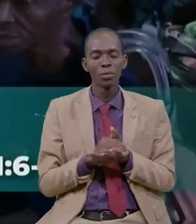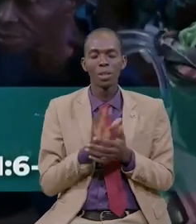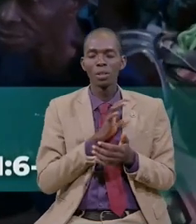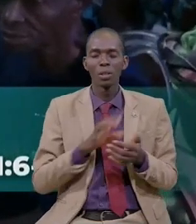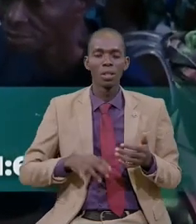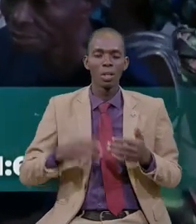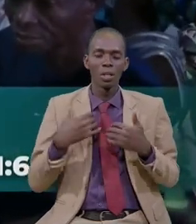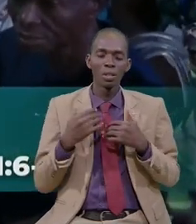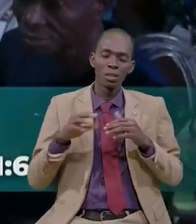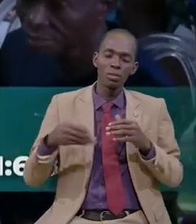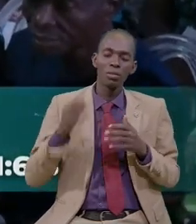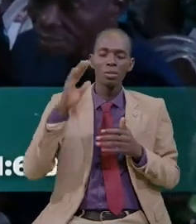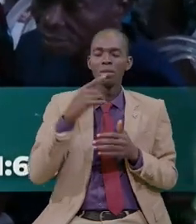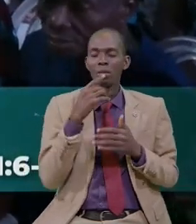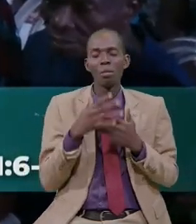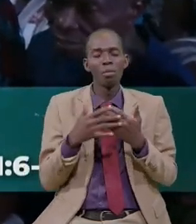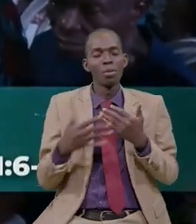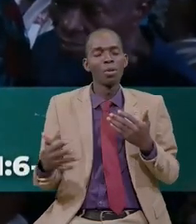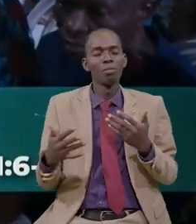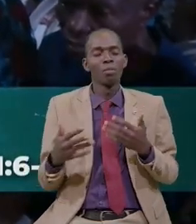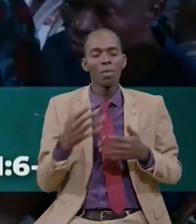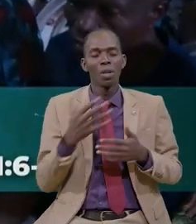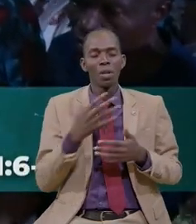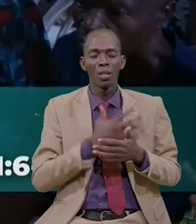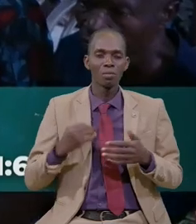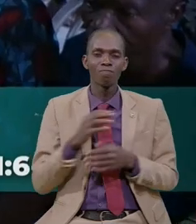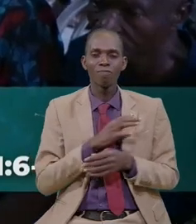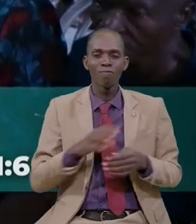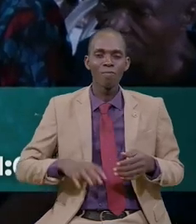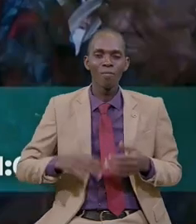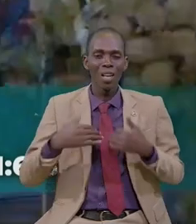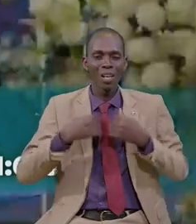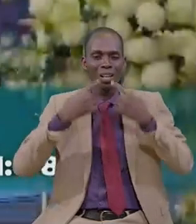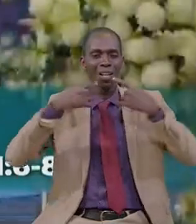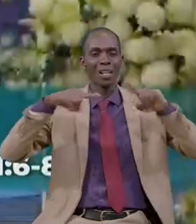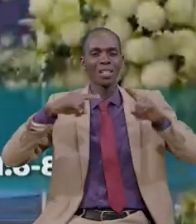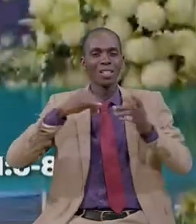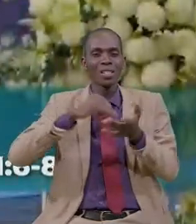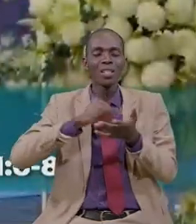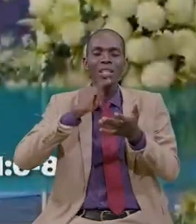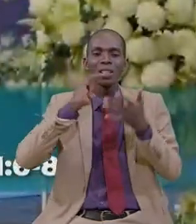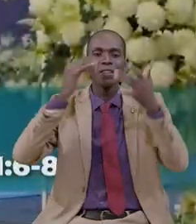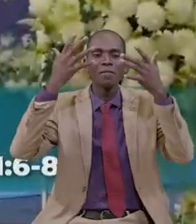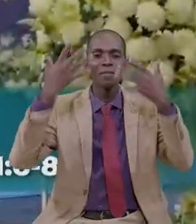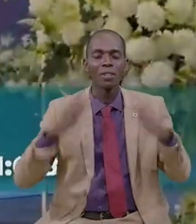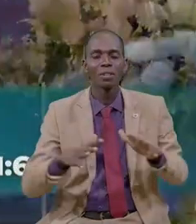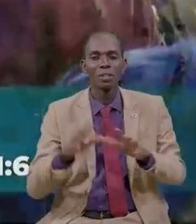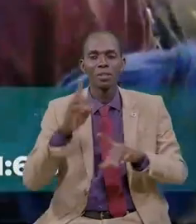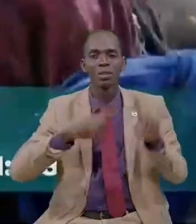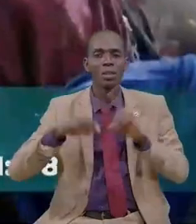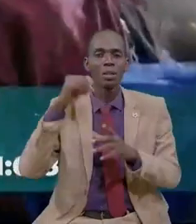sang. Christ a déclaré, tout est accompli. Quelqu'un crie,